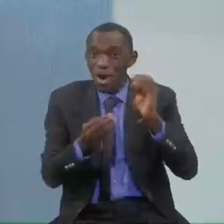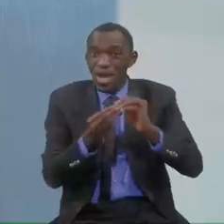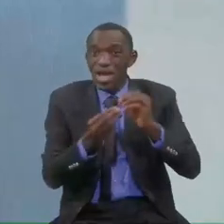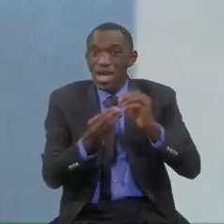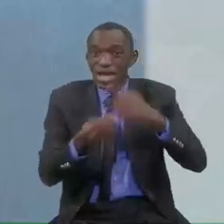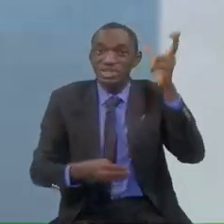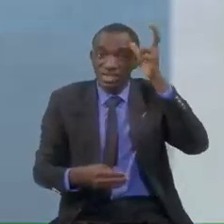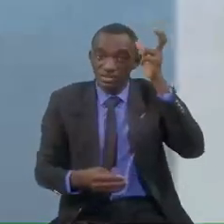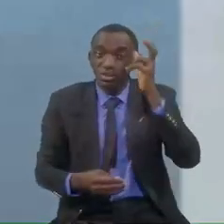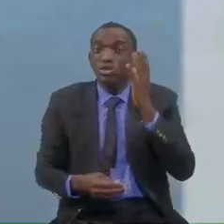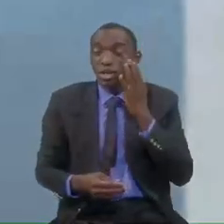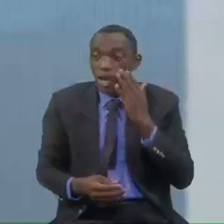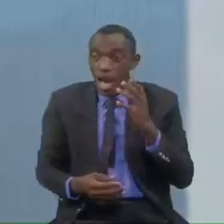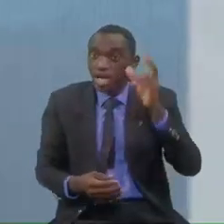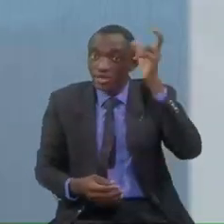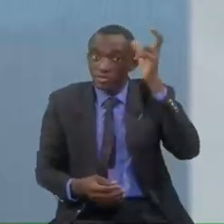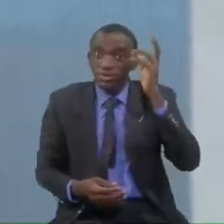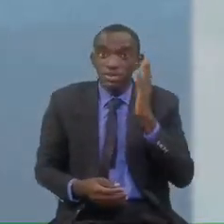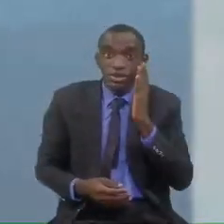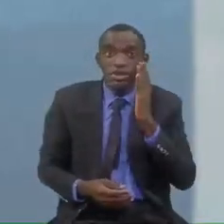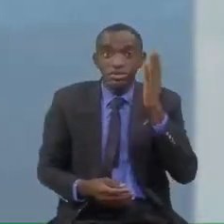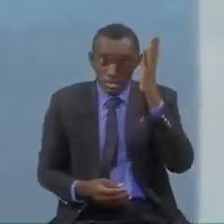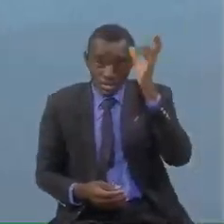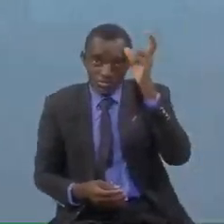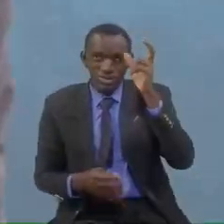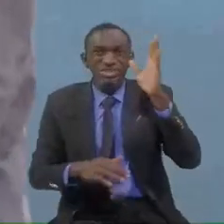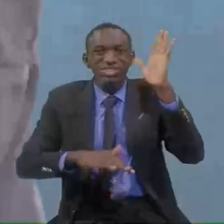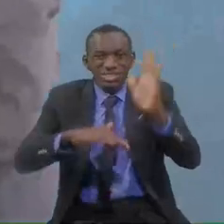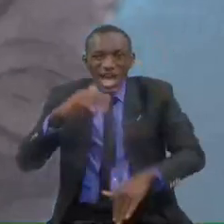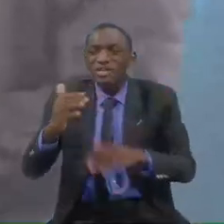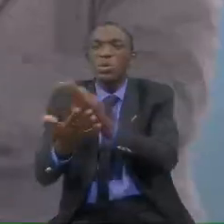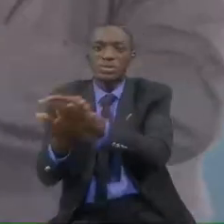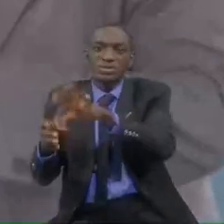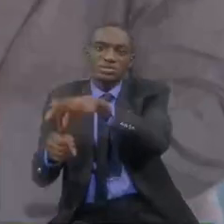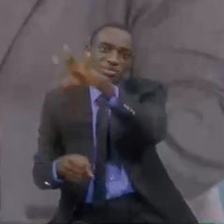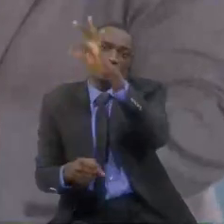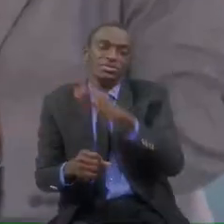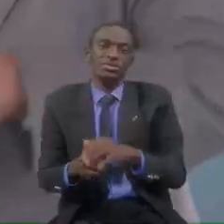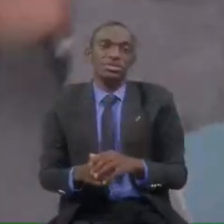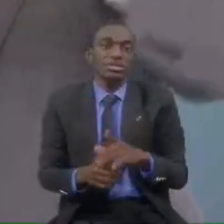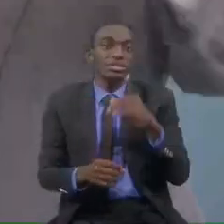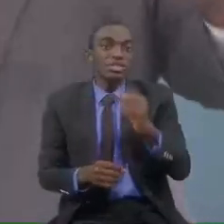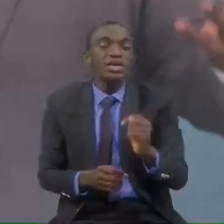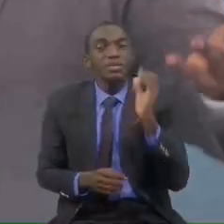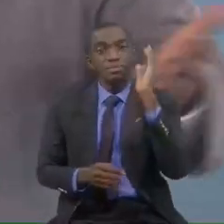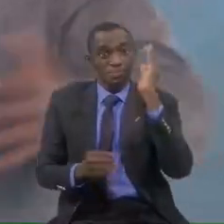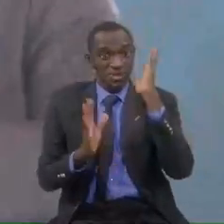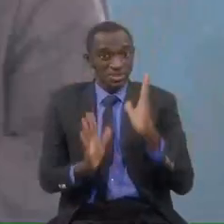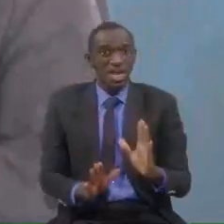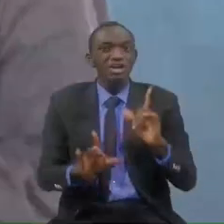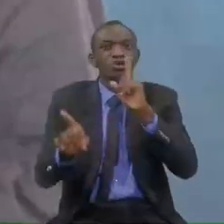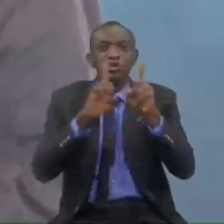de Satan, des démons, que du Saint-Esprit. Le ministre de délivrance